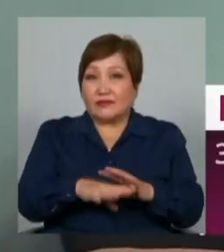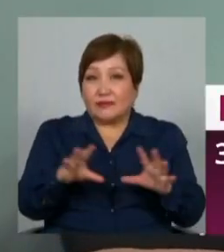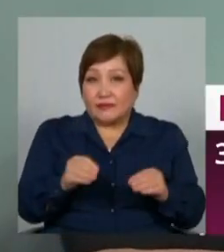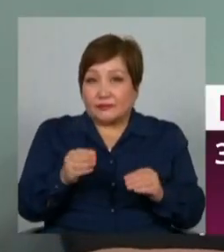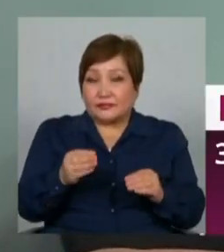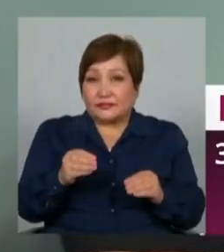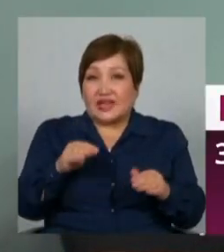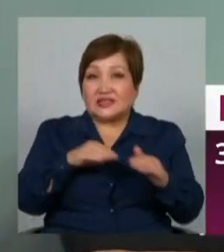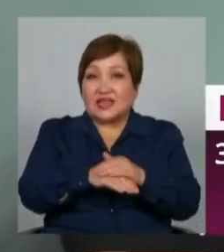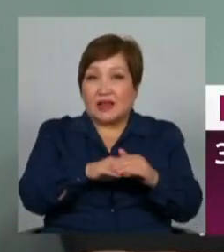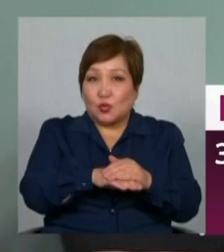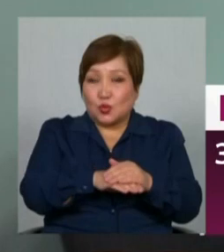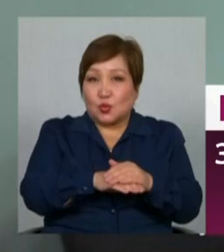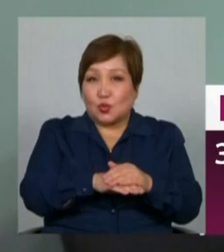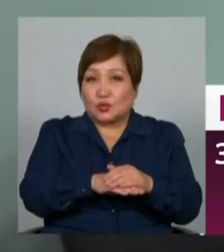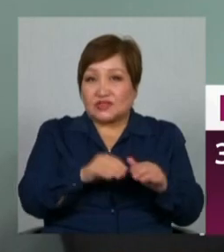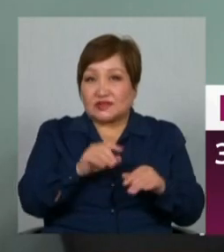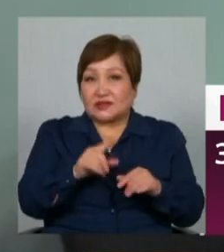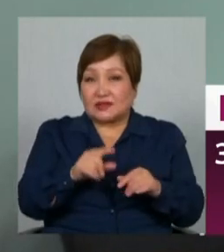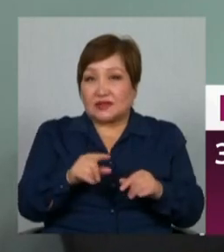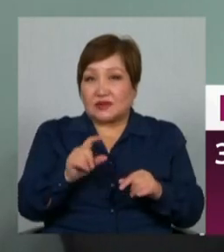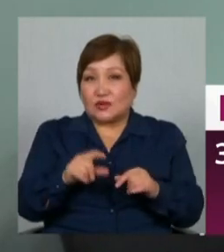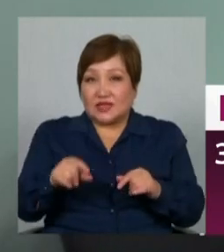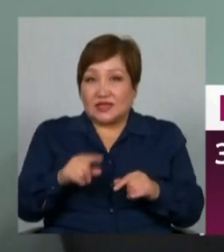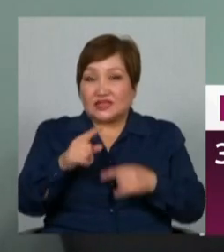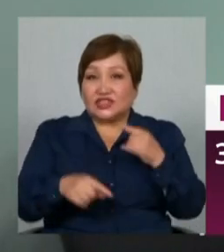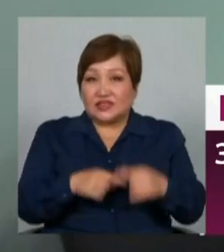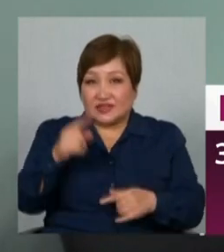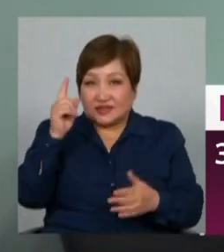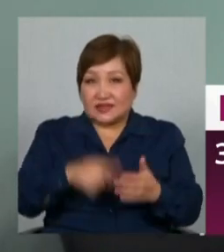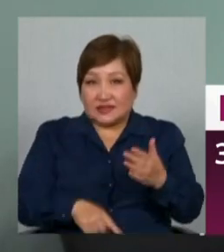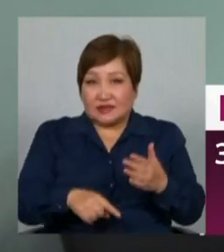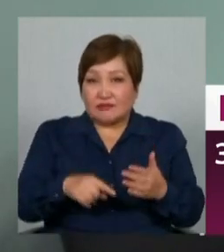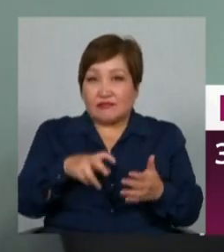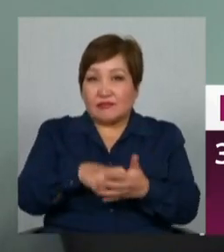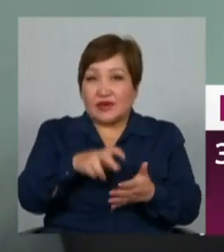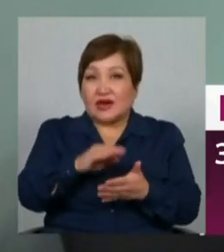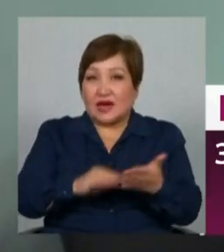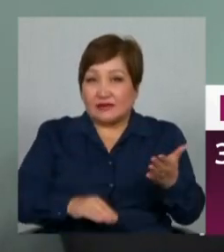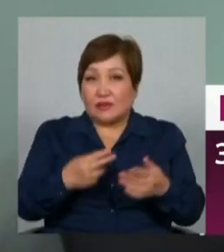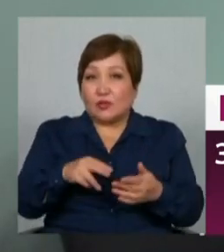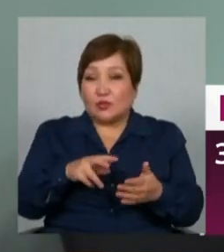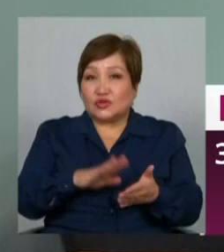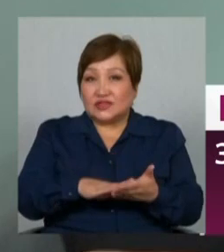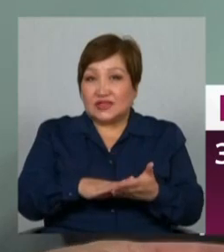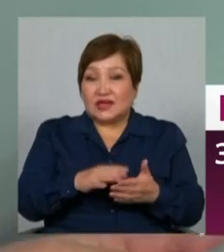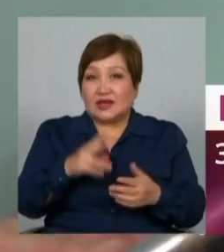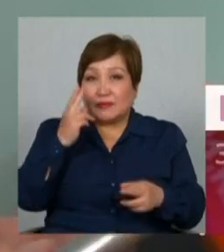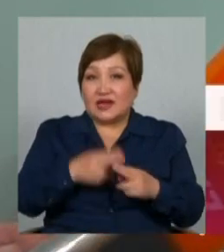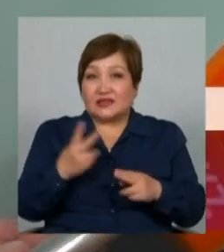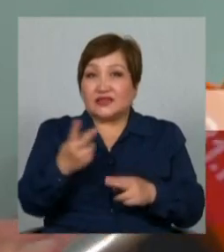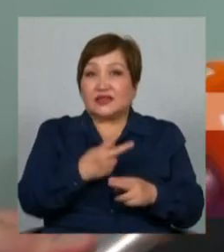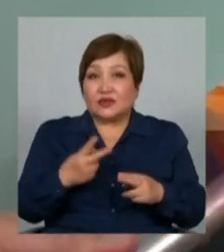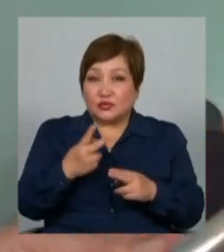өкілімін. Сенім арқылы. Бұл жерде ағайынды Құрманғалиевтердің іс-әрекеттерінде менің өзімнің